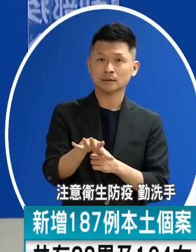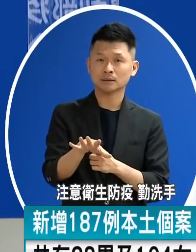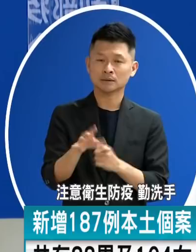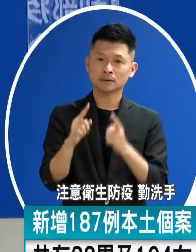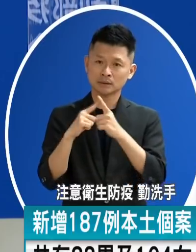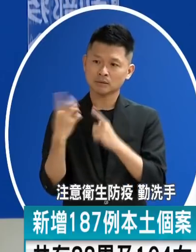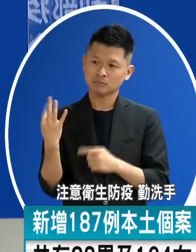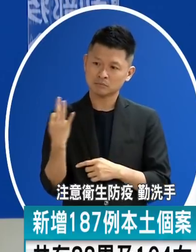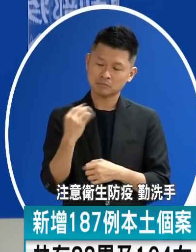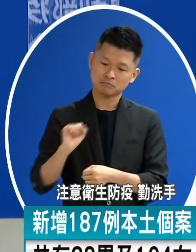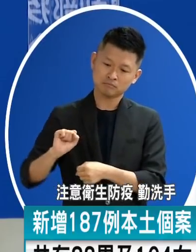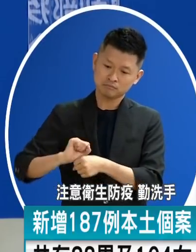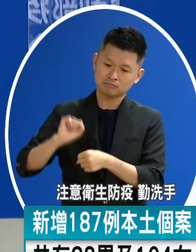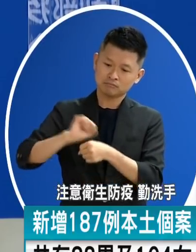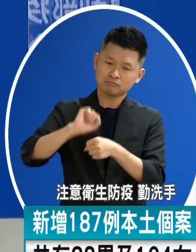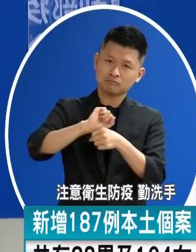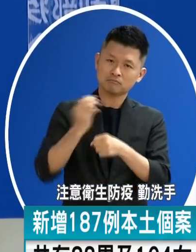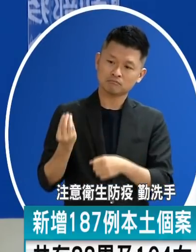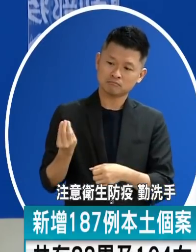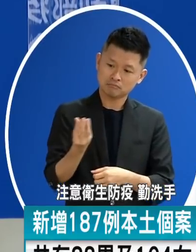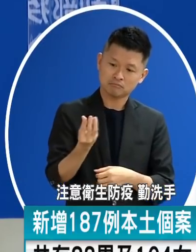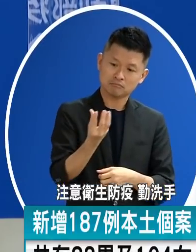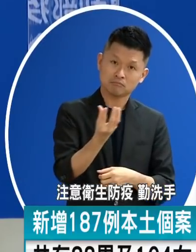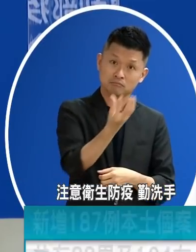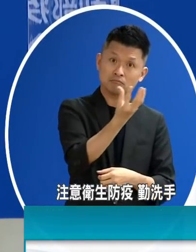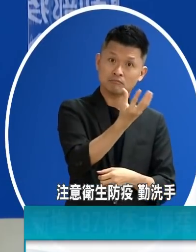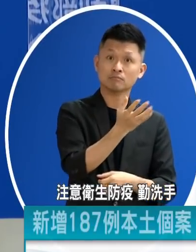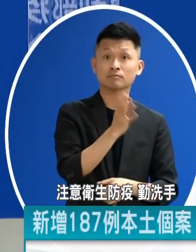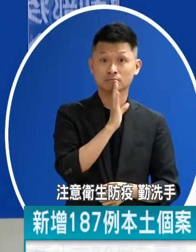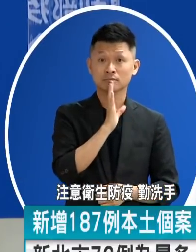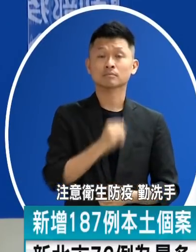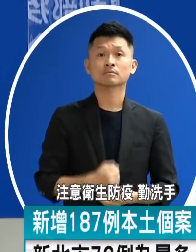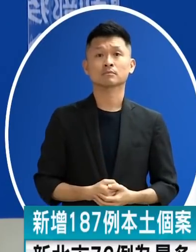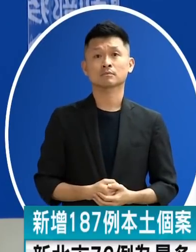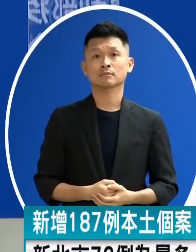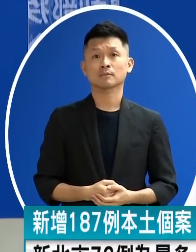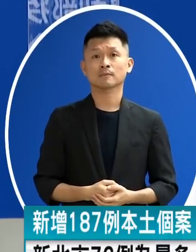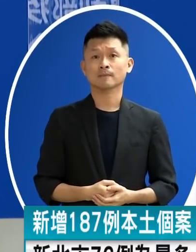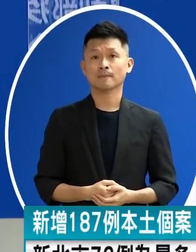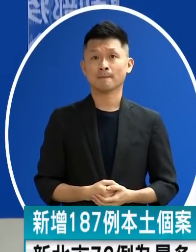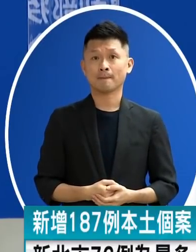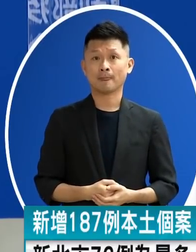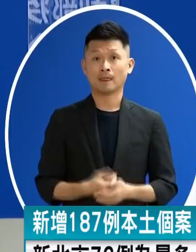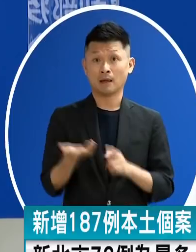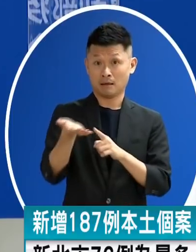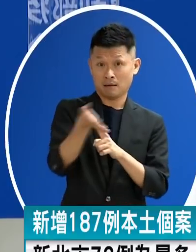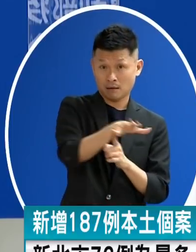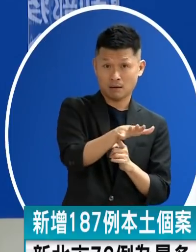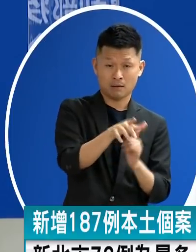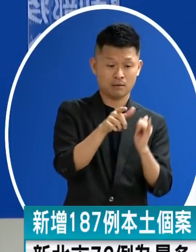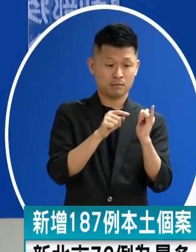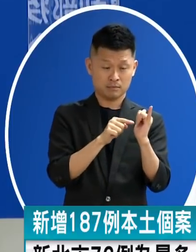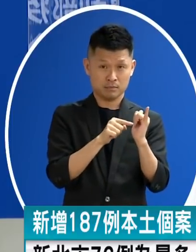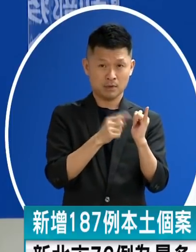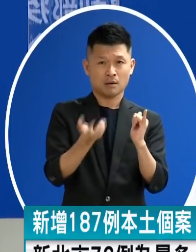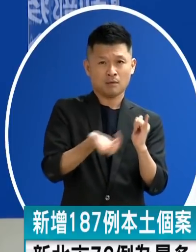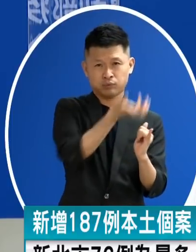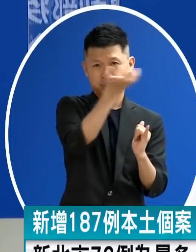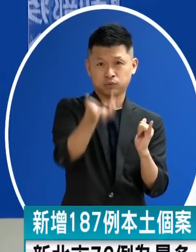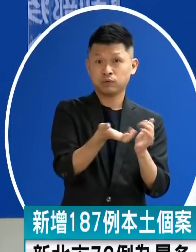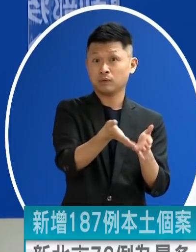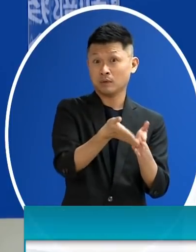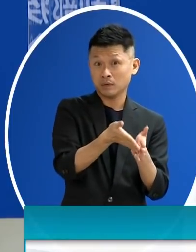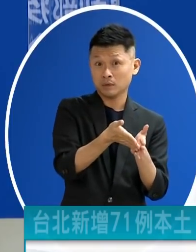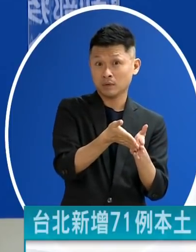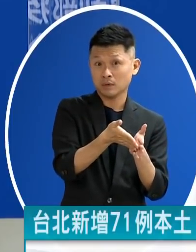挥官陈时中也说，公司部门都会一起来合作。更多内容锁定 TVBS 脸书粉丝团，还有 YouTube 都